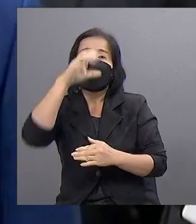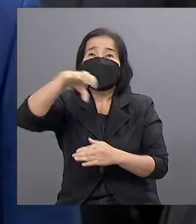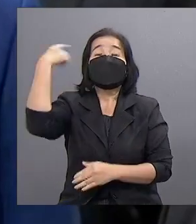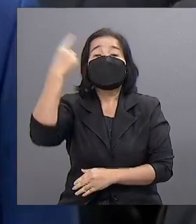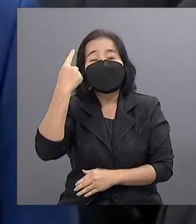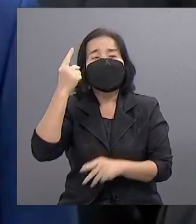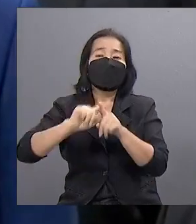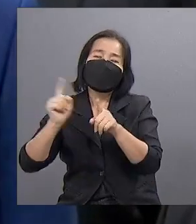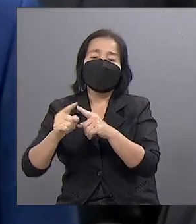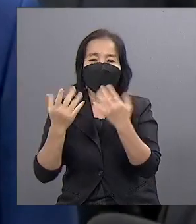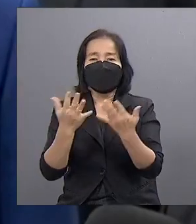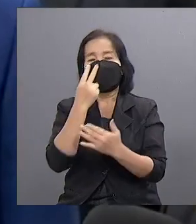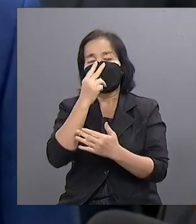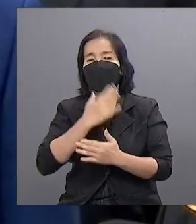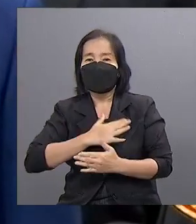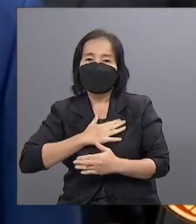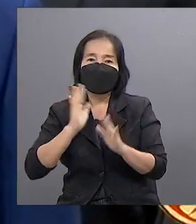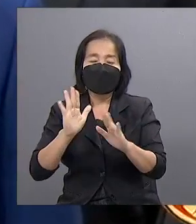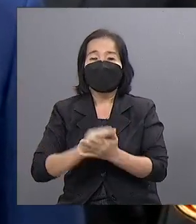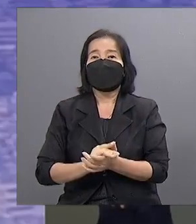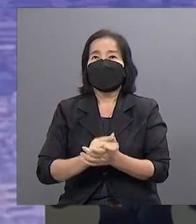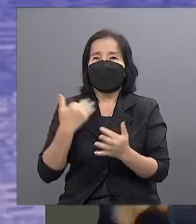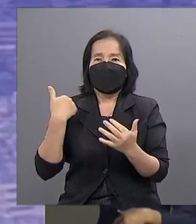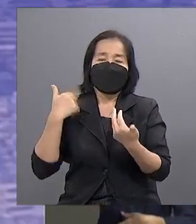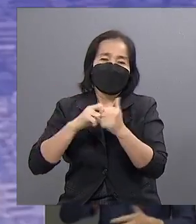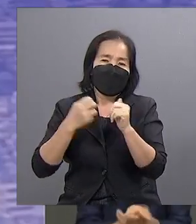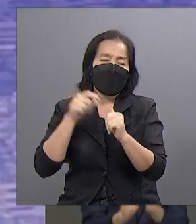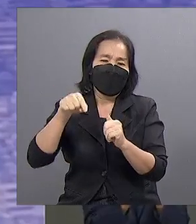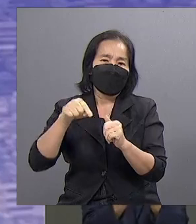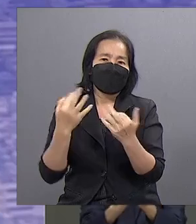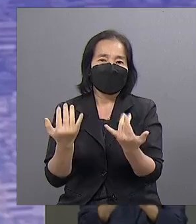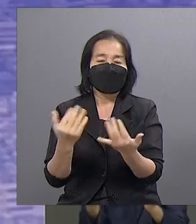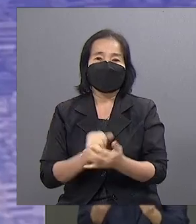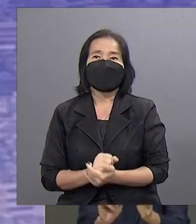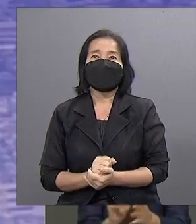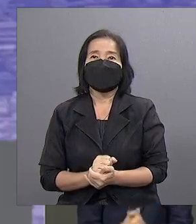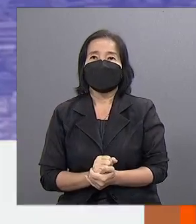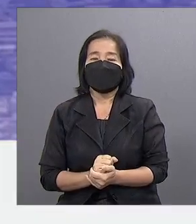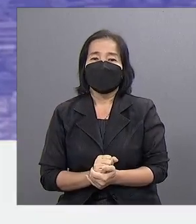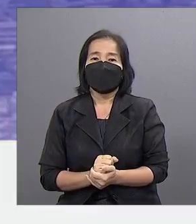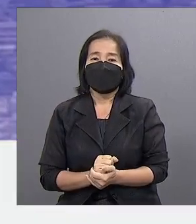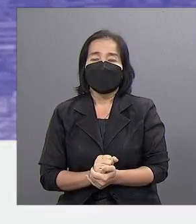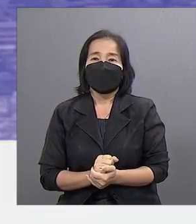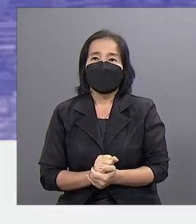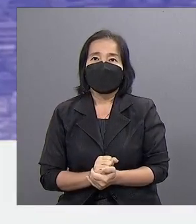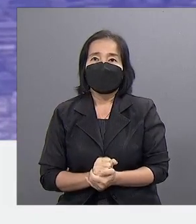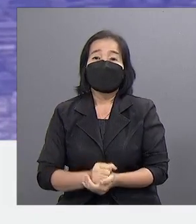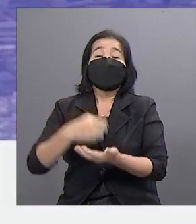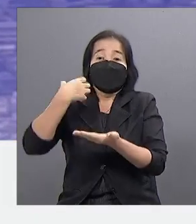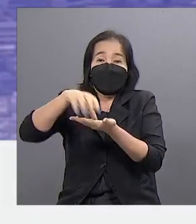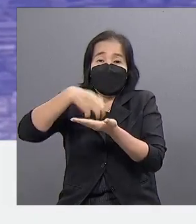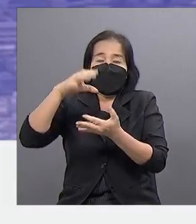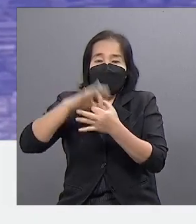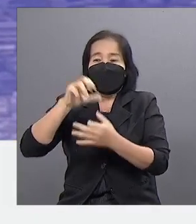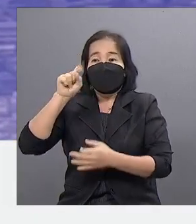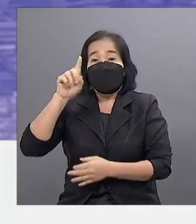แหละแล้วก็ยังก็ยังมีปัญหาอยู่ตรงนี้ไงมาเกี่ยวกับอ่าระหว่างการแถลงสถานการณ์ทวิต 19เมื่อ